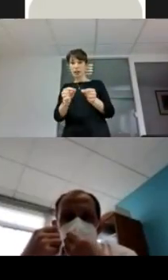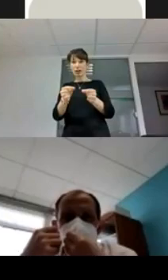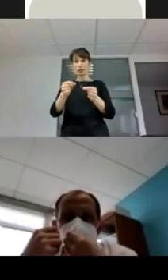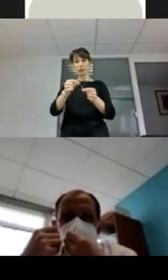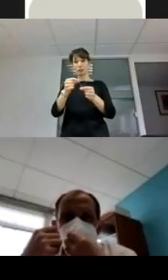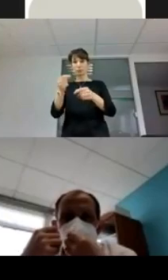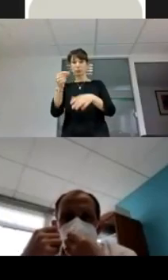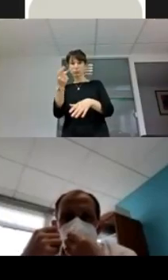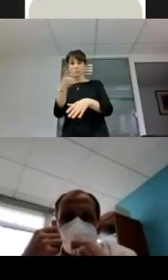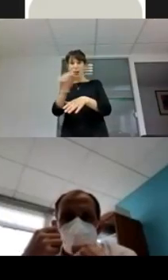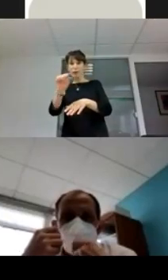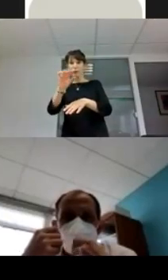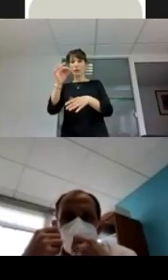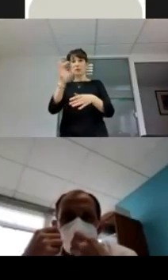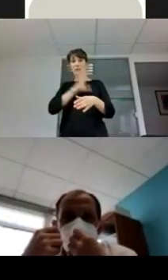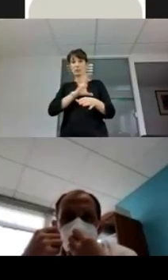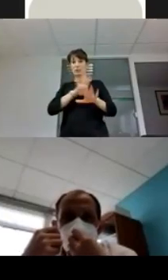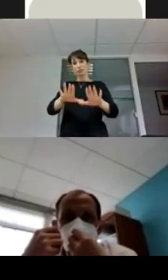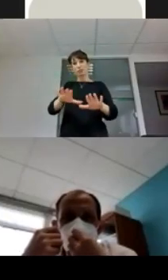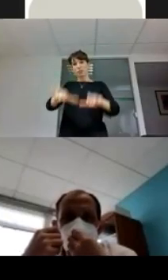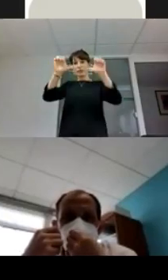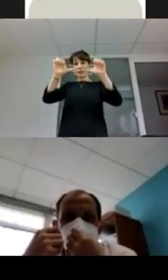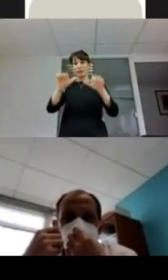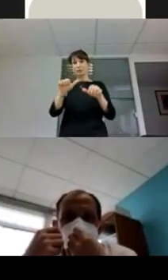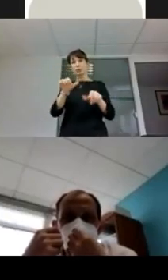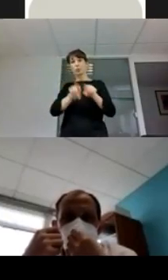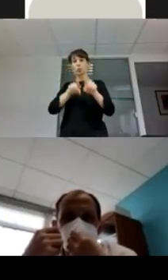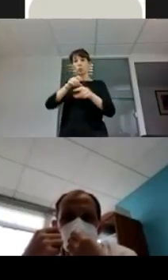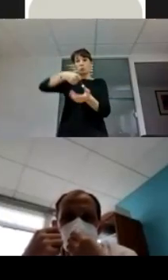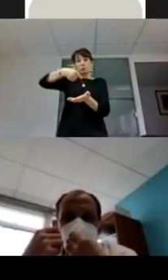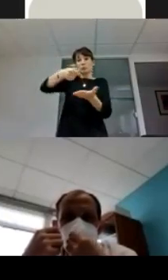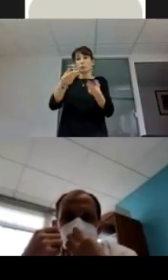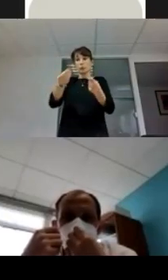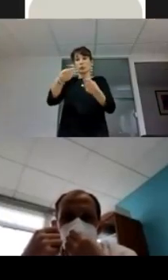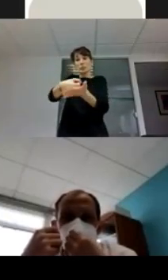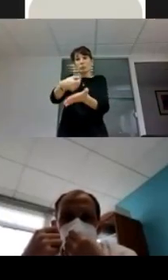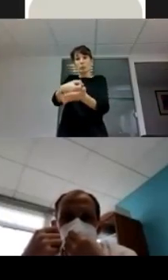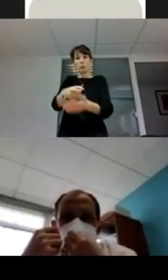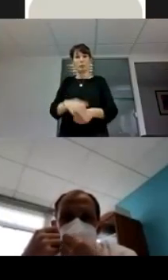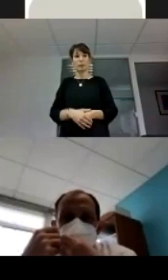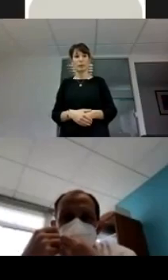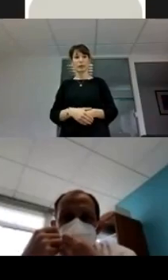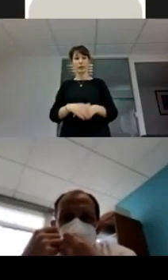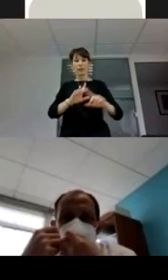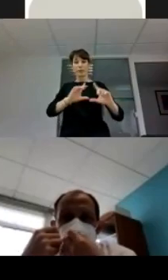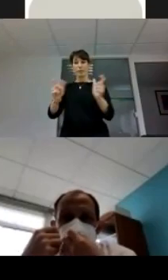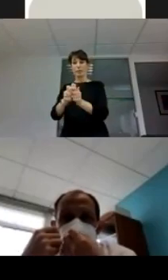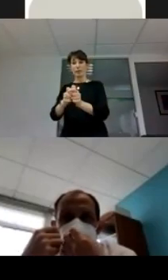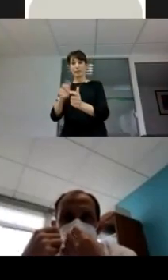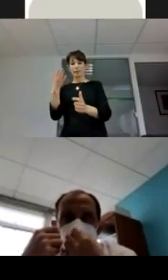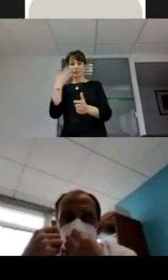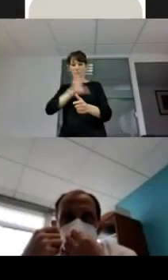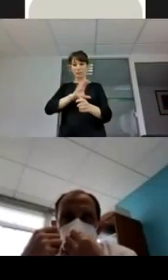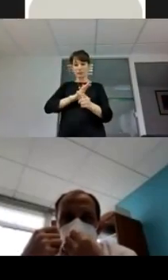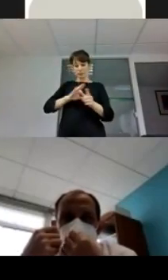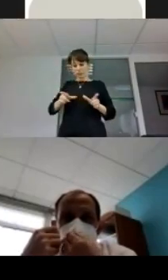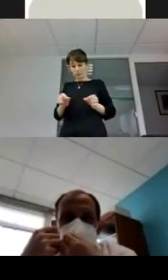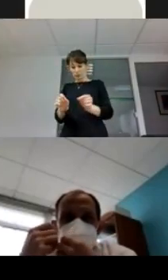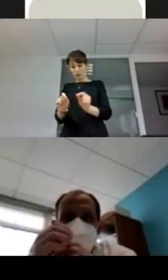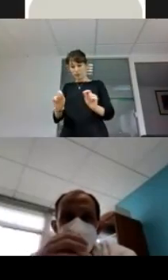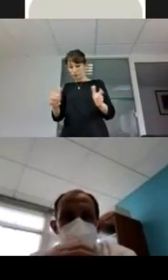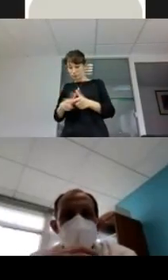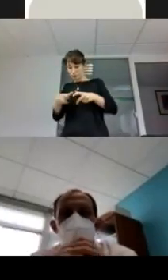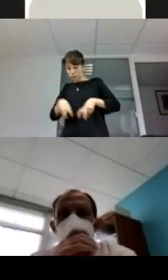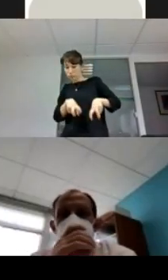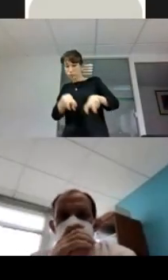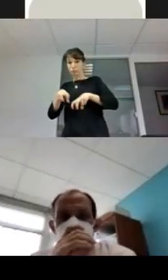visant à éviter ou à réduire le nombre ou la gravité des maladies. Ce sont les définitions de l'OMS. Le dépistage, lui, est la recherche